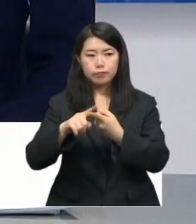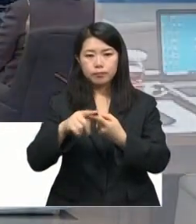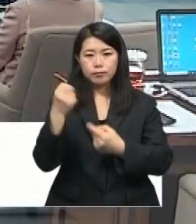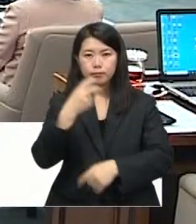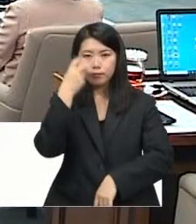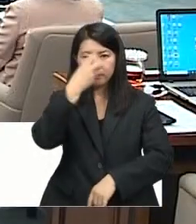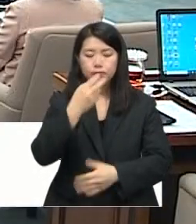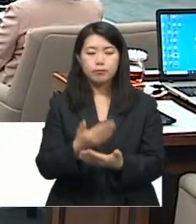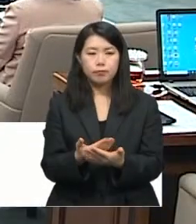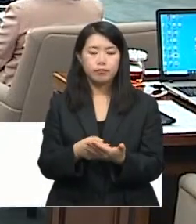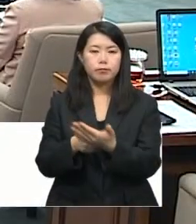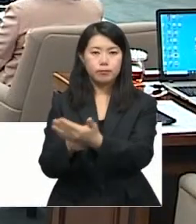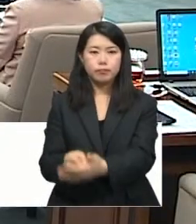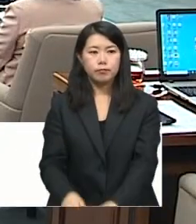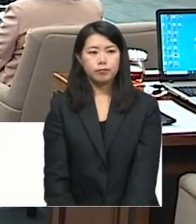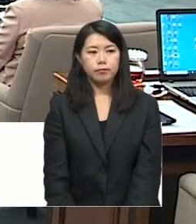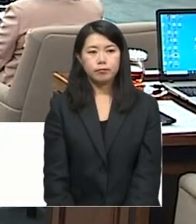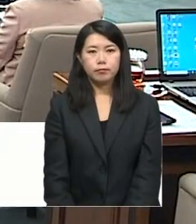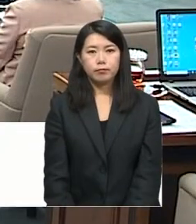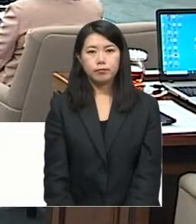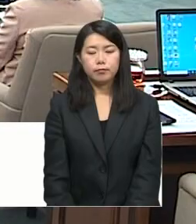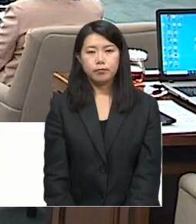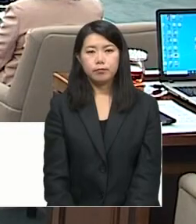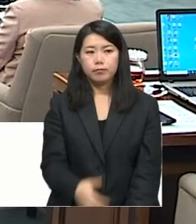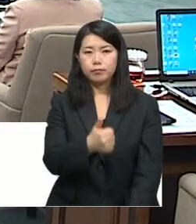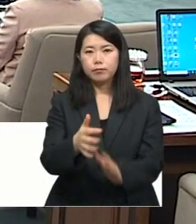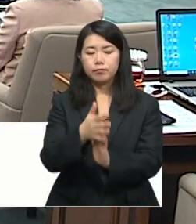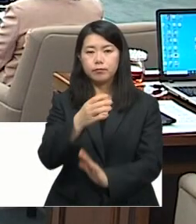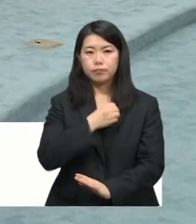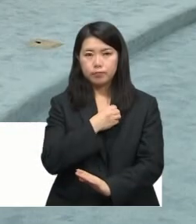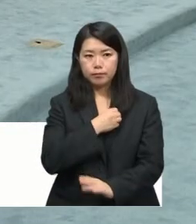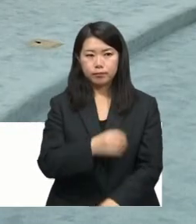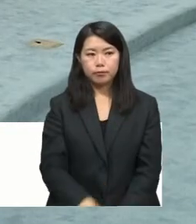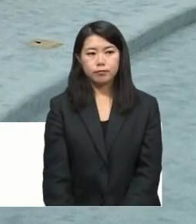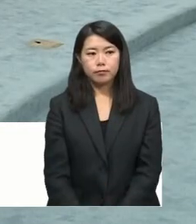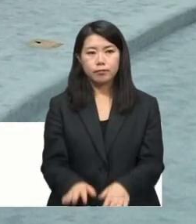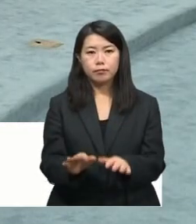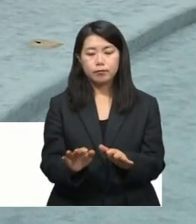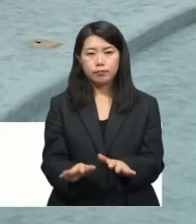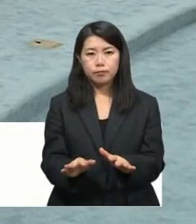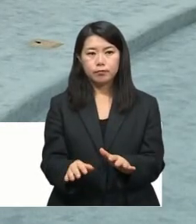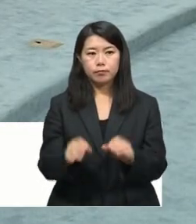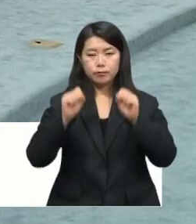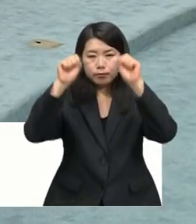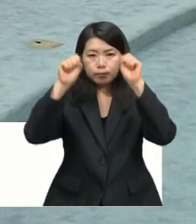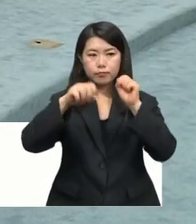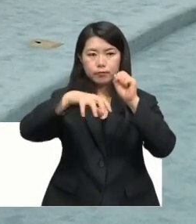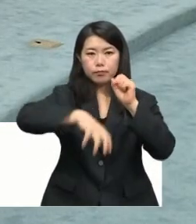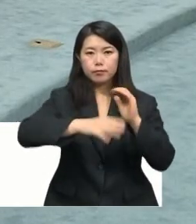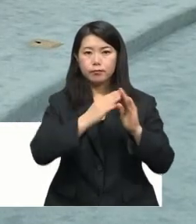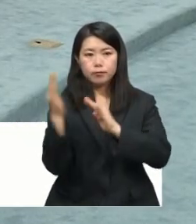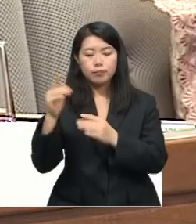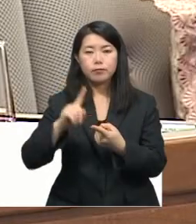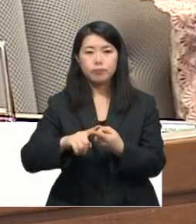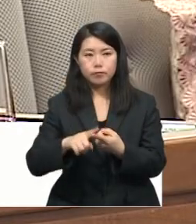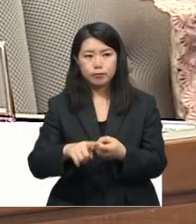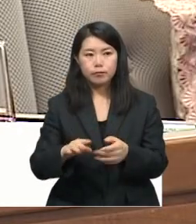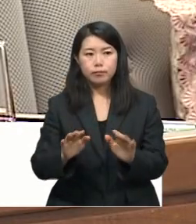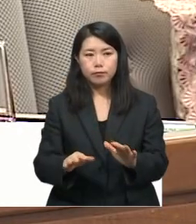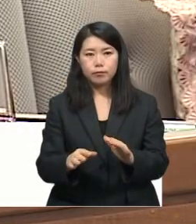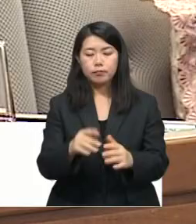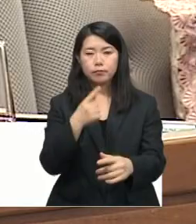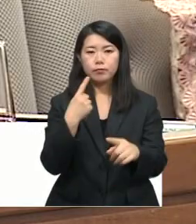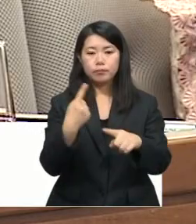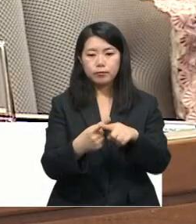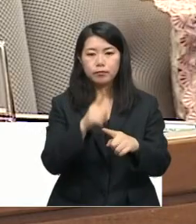재검토하라고 요구했습니다 하남시 의외 자치 행정위원회는 하남시가 종합운동장 이전 용역과 관련해 중간